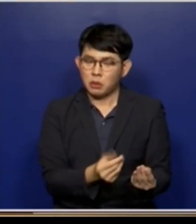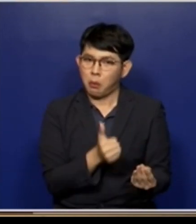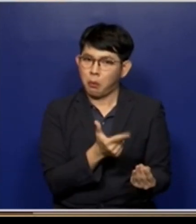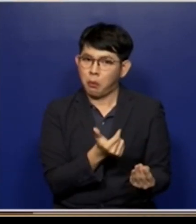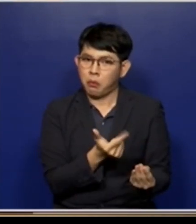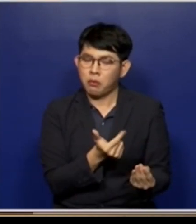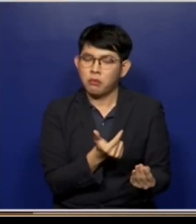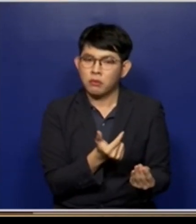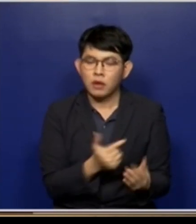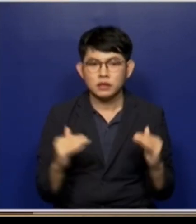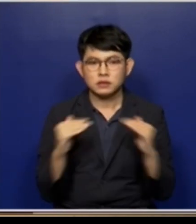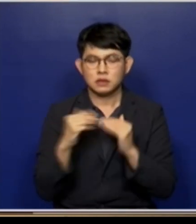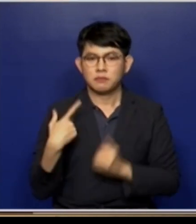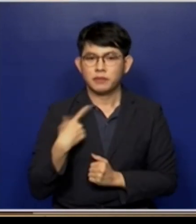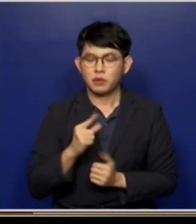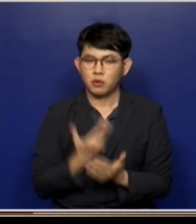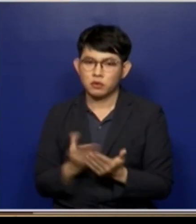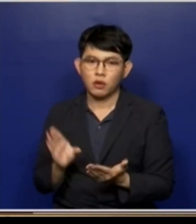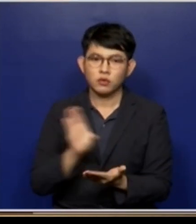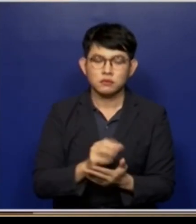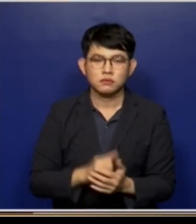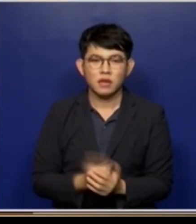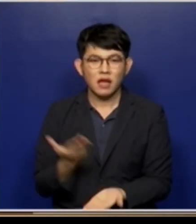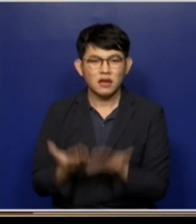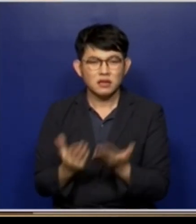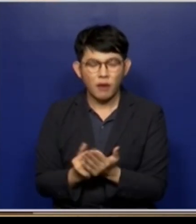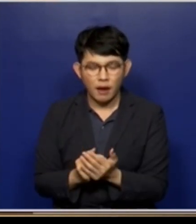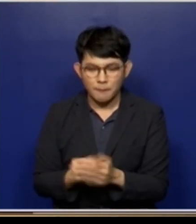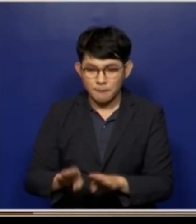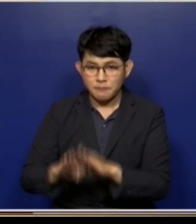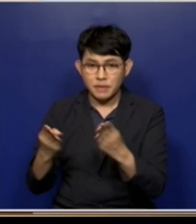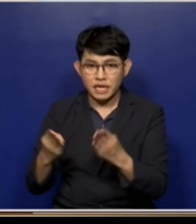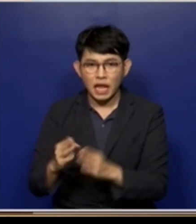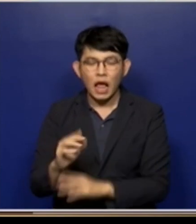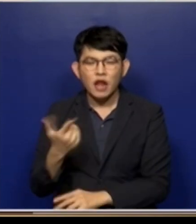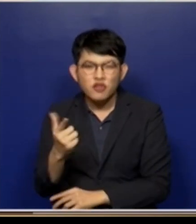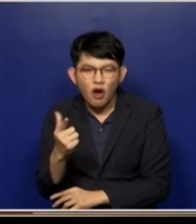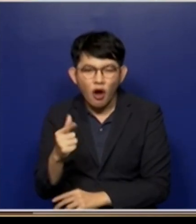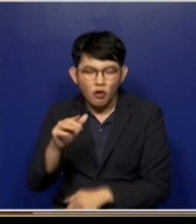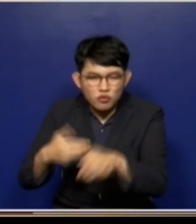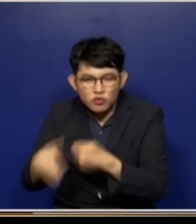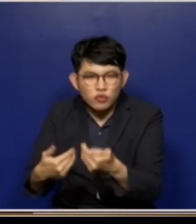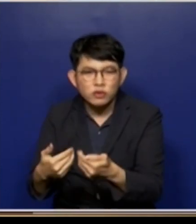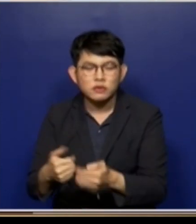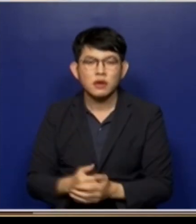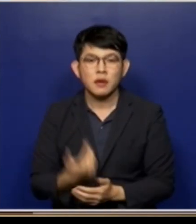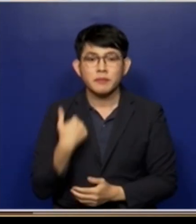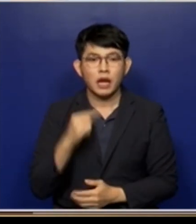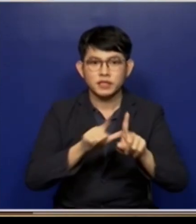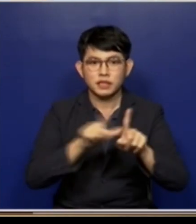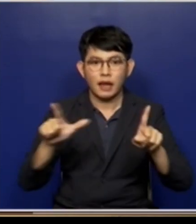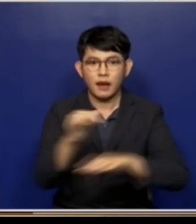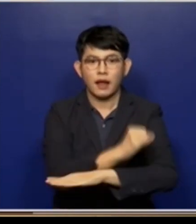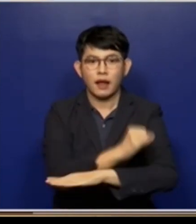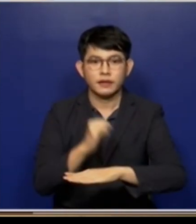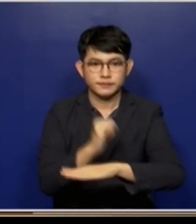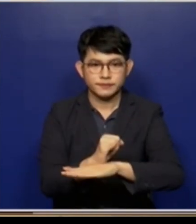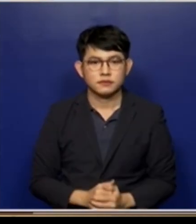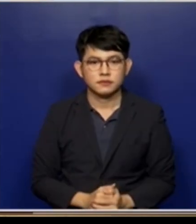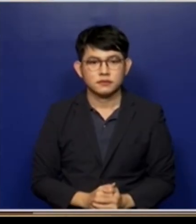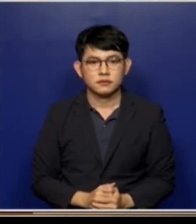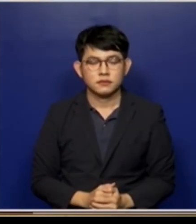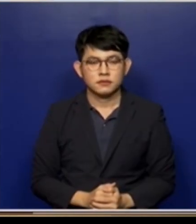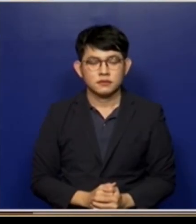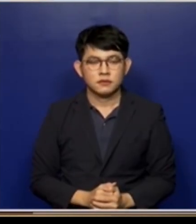สิทธิประโยชน์การส่งเสริมการลงทุนการเปิดเมืองทองชาตรีรวมถึงอาจใช้บัตรการสำรวจที่ค้างอยู่อีกเกือบ 6แสนไร่ดัง